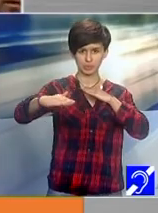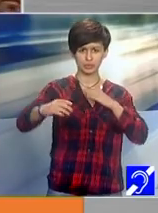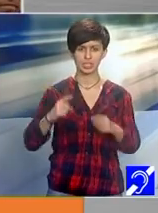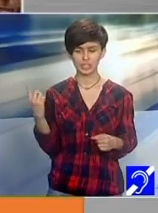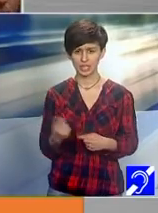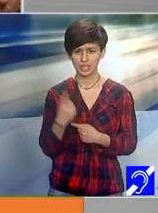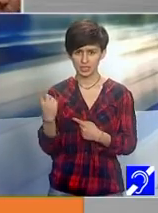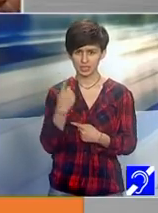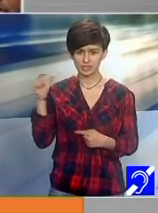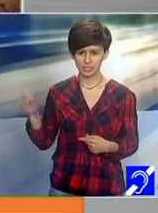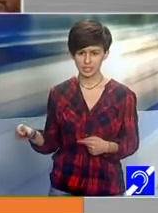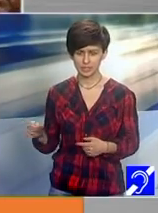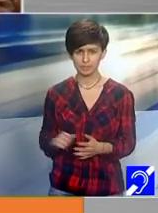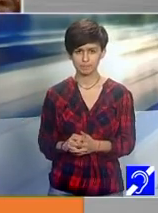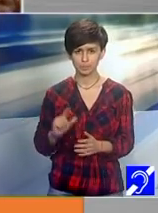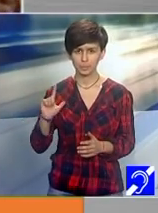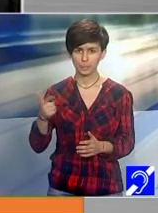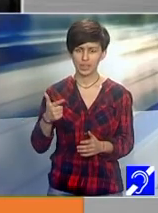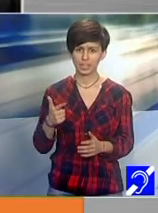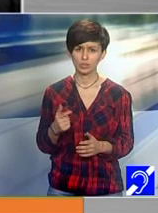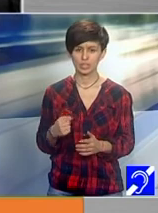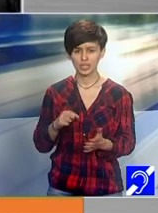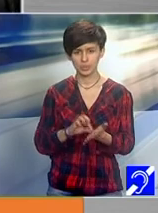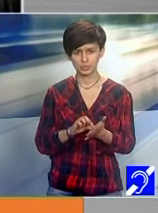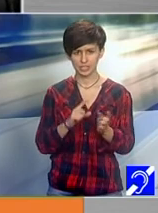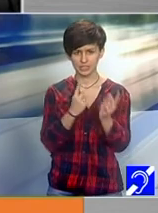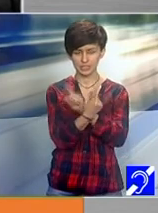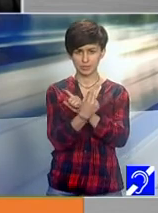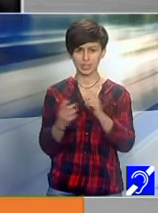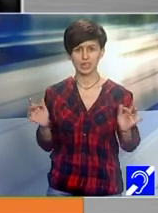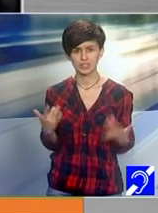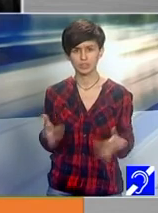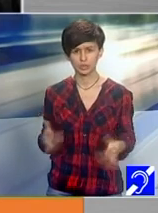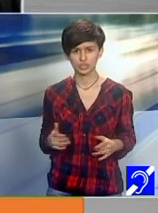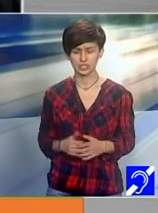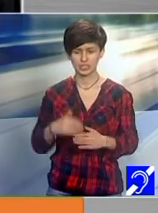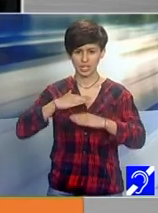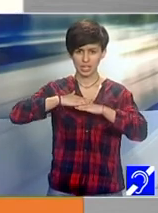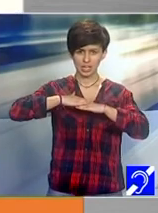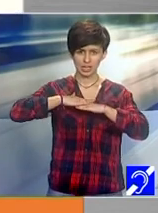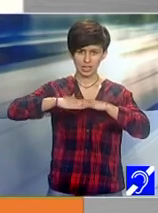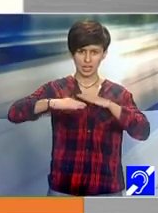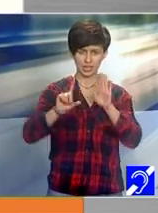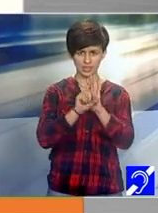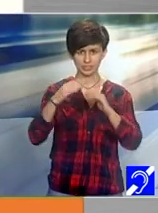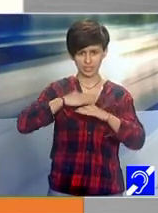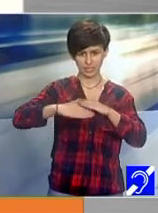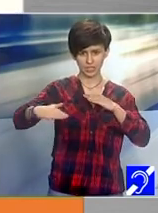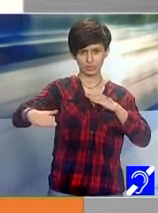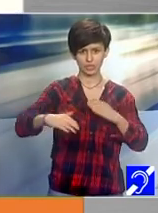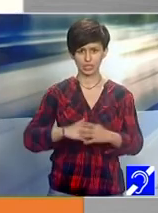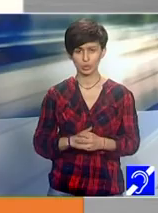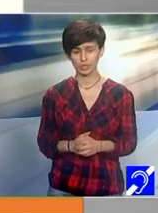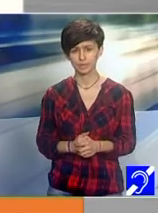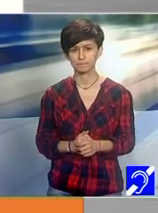doilea punct este modificarea de urgență a legii pajiștilor, ca aceste suprafețe să